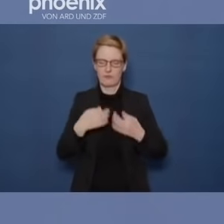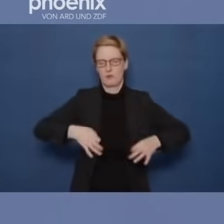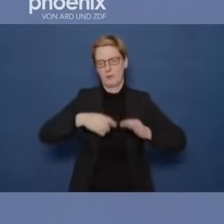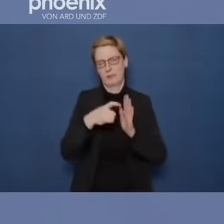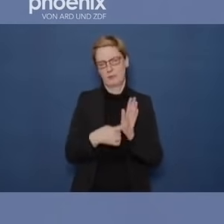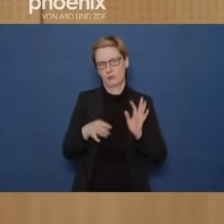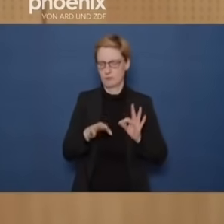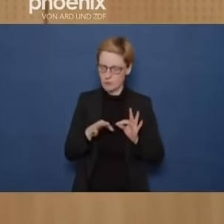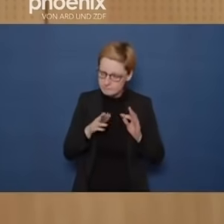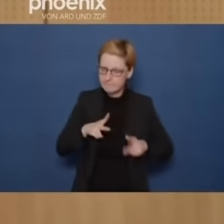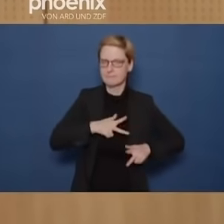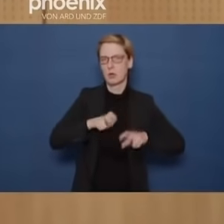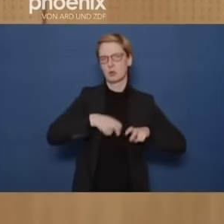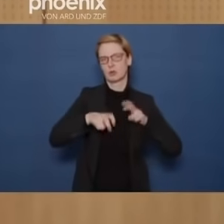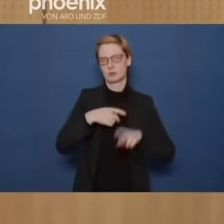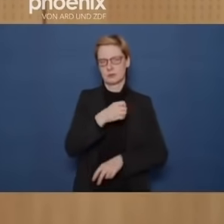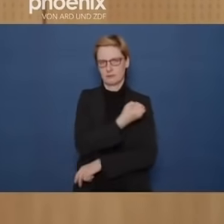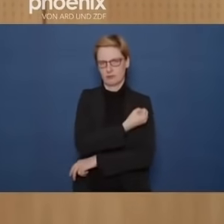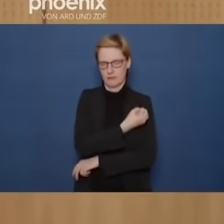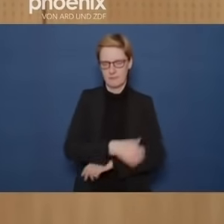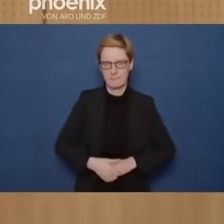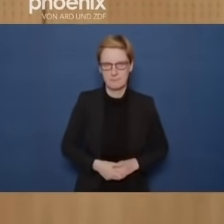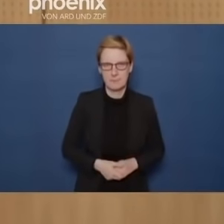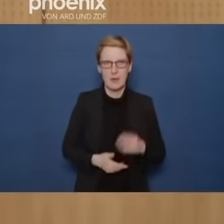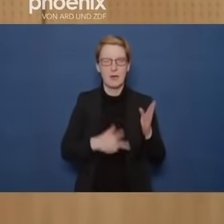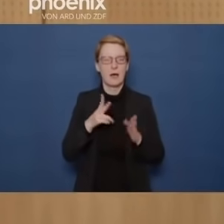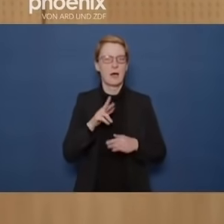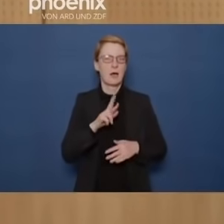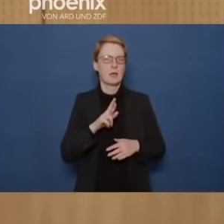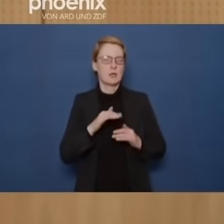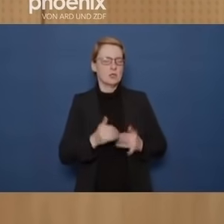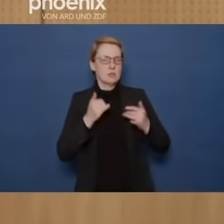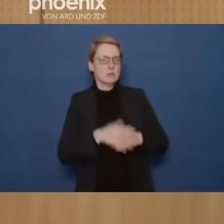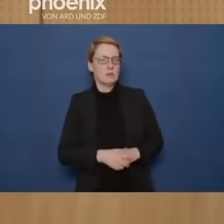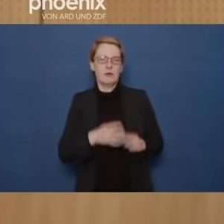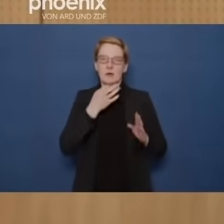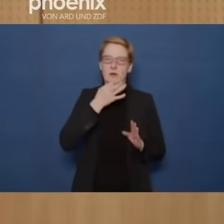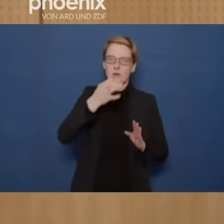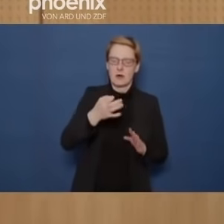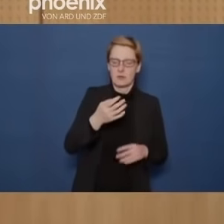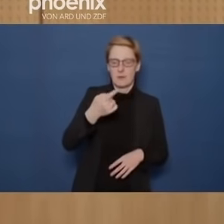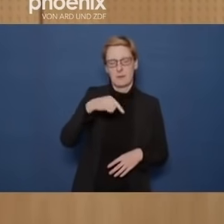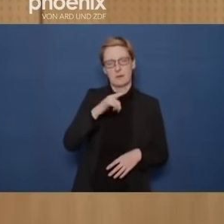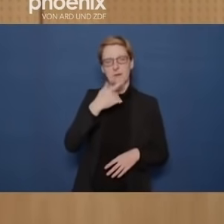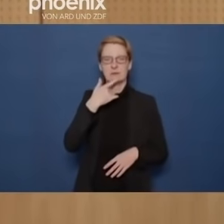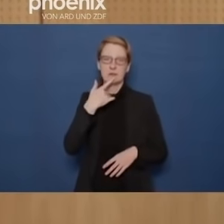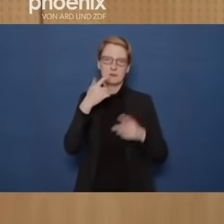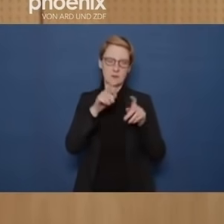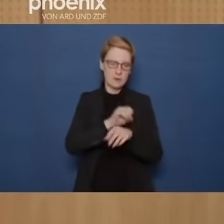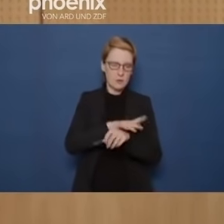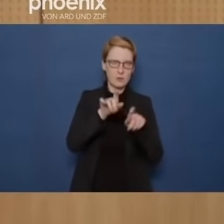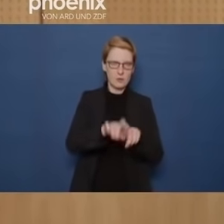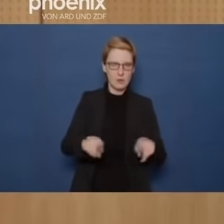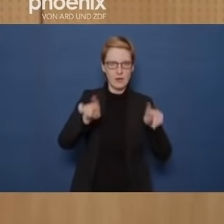Jetzt Herr Reitschuster. Herr Seibert, eine Frage zum sogenannten Corona-Gipfel am Mittwoch. Gibt es da